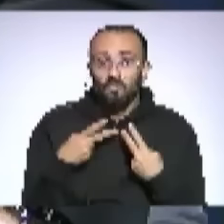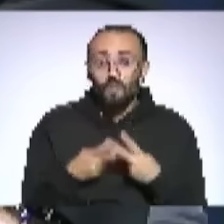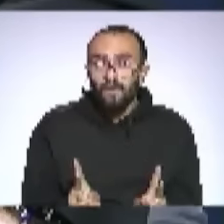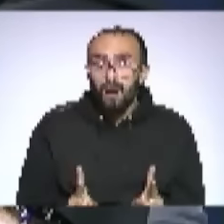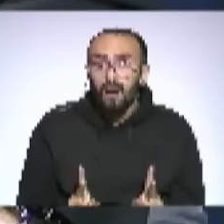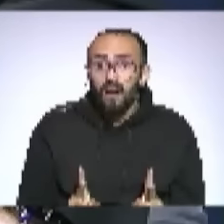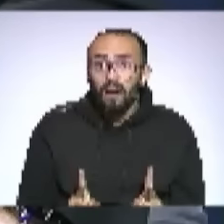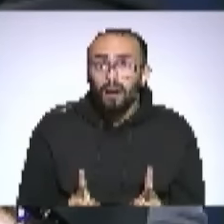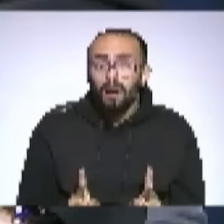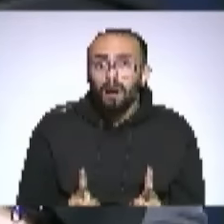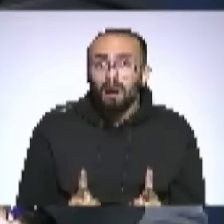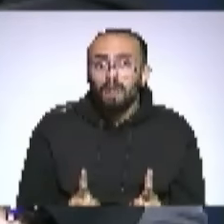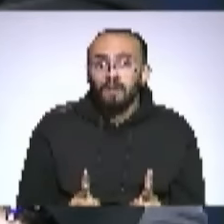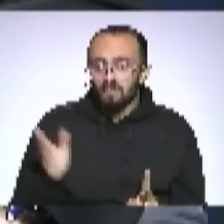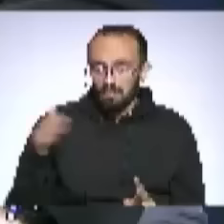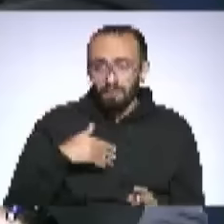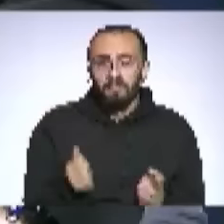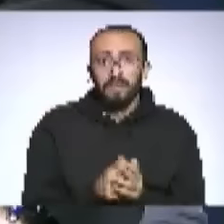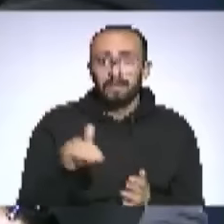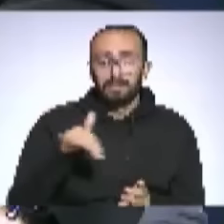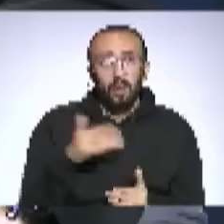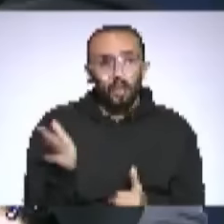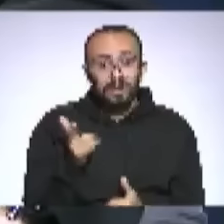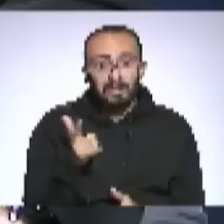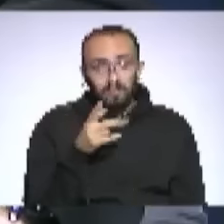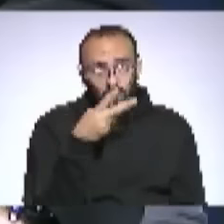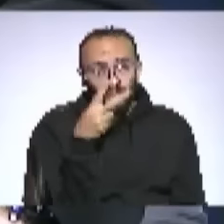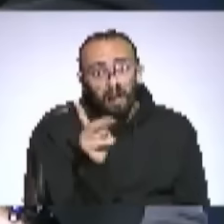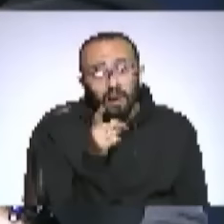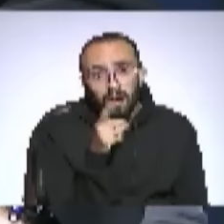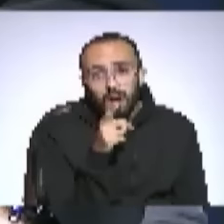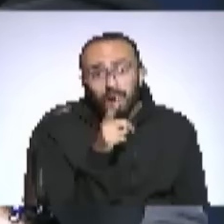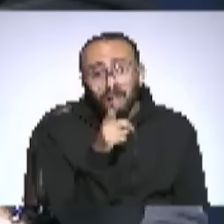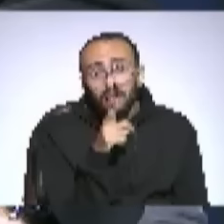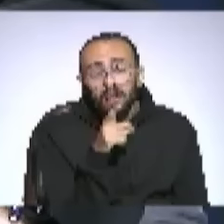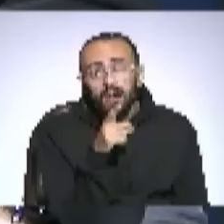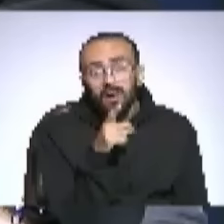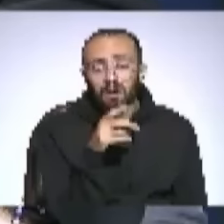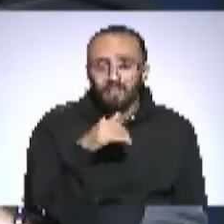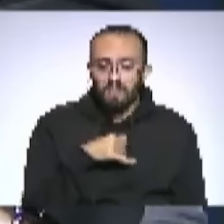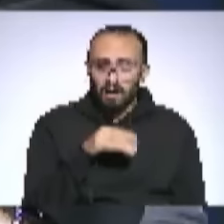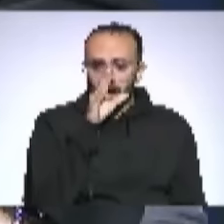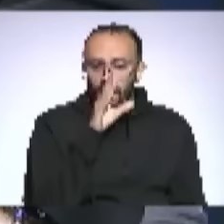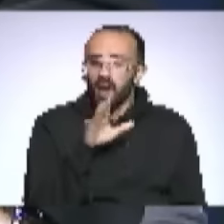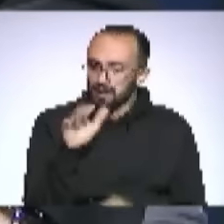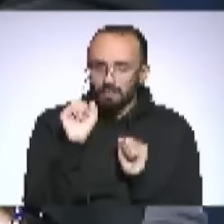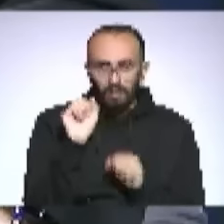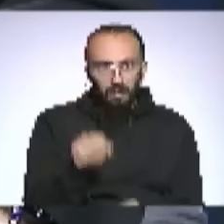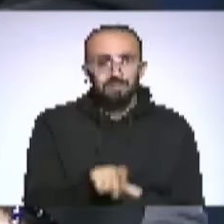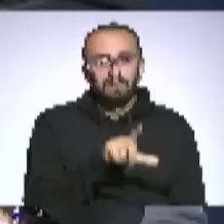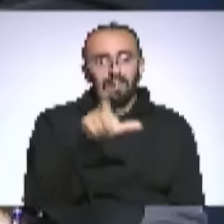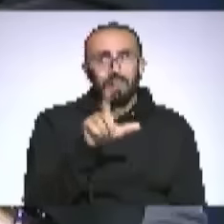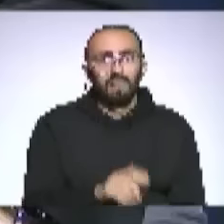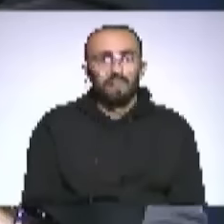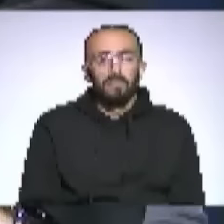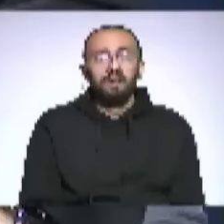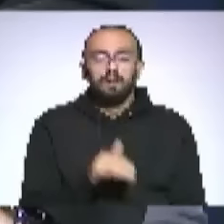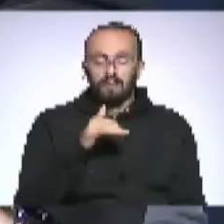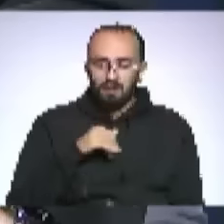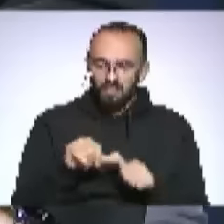لك تعالي عيشي في البيت كاختي اهلا وسهلا من حقك تقولي اسيبه ومن حقك